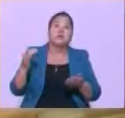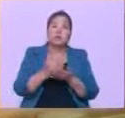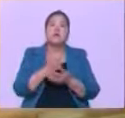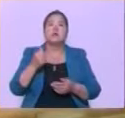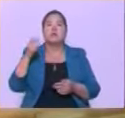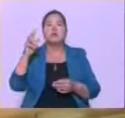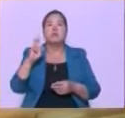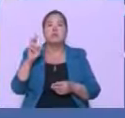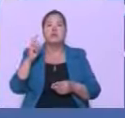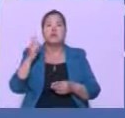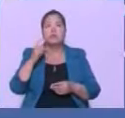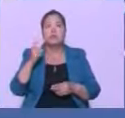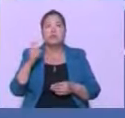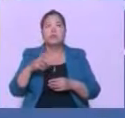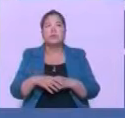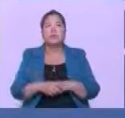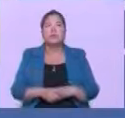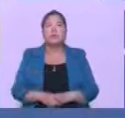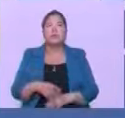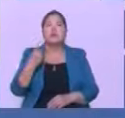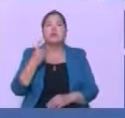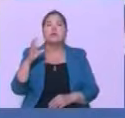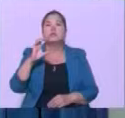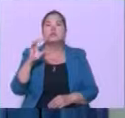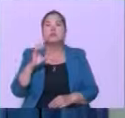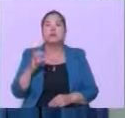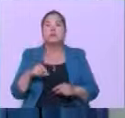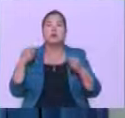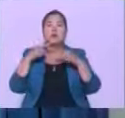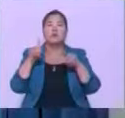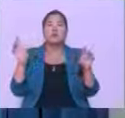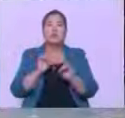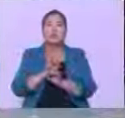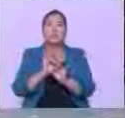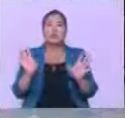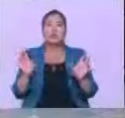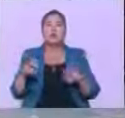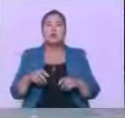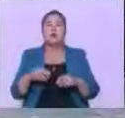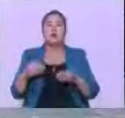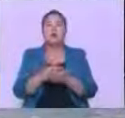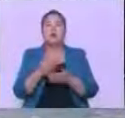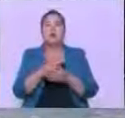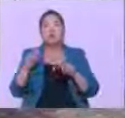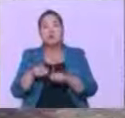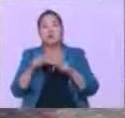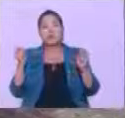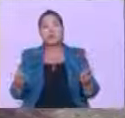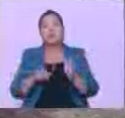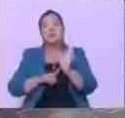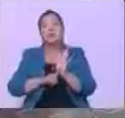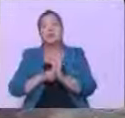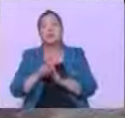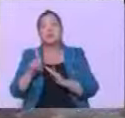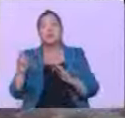поступить в Астану. 1 сентября – особенный праздник добра, вдохновения и новых открытий. Это день, с которого начинается